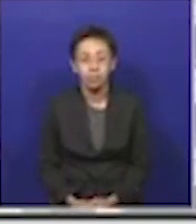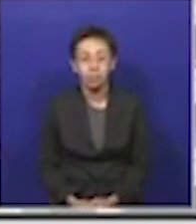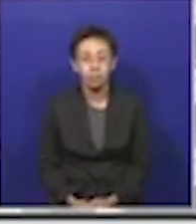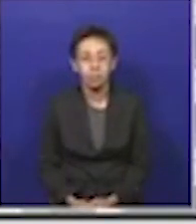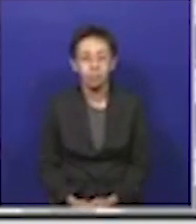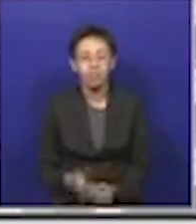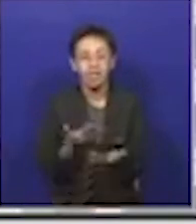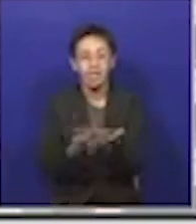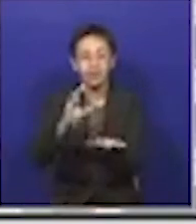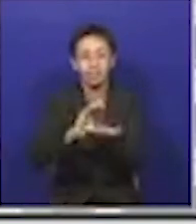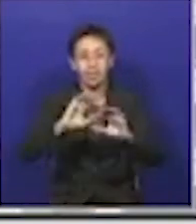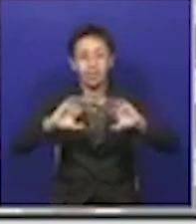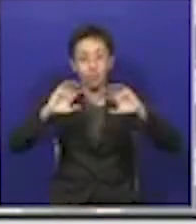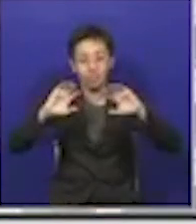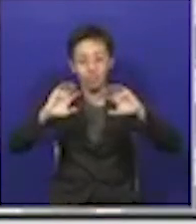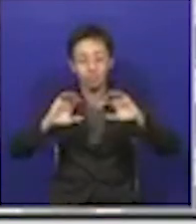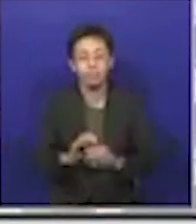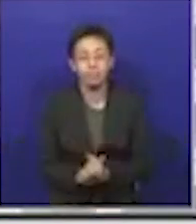ๆงบประมาณแผ่นดิน